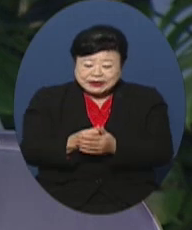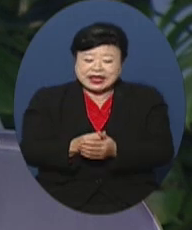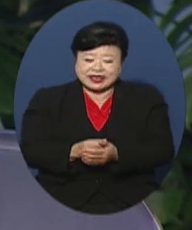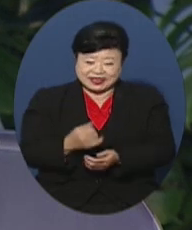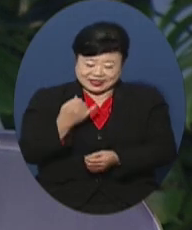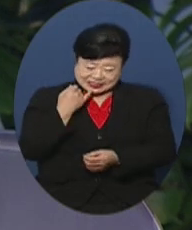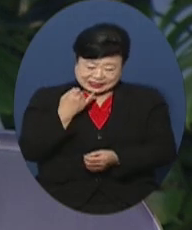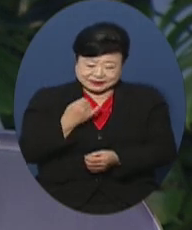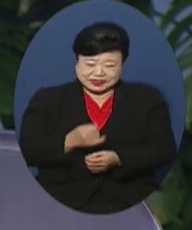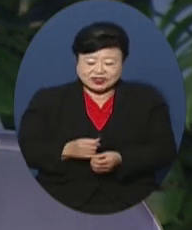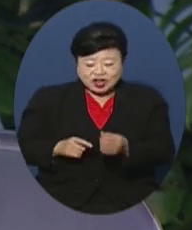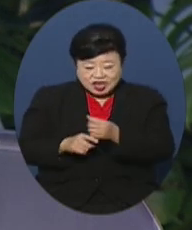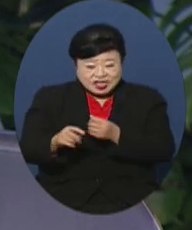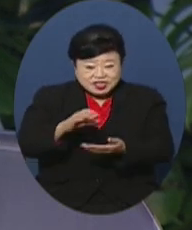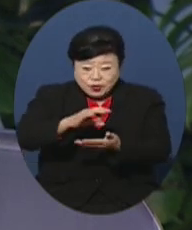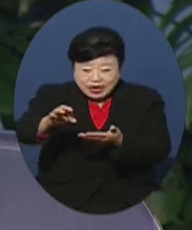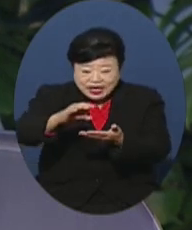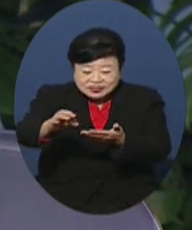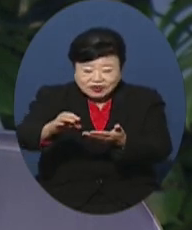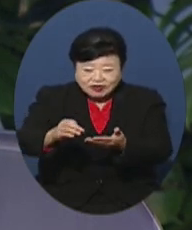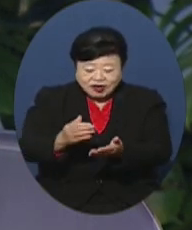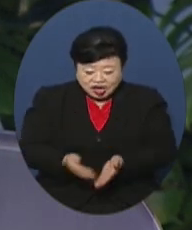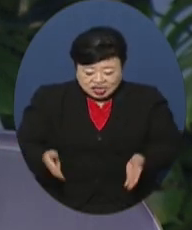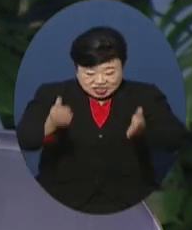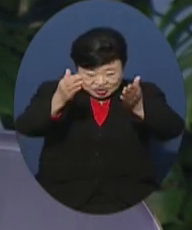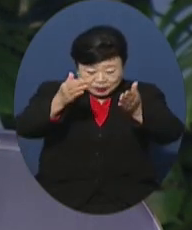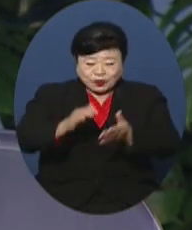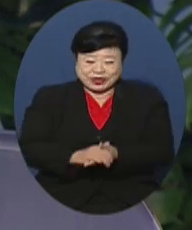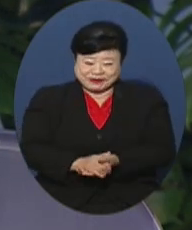이 원리를 이용한 것이 드럼통입니다.